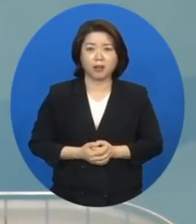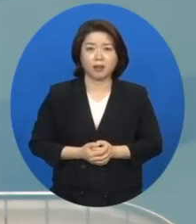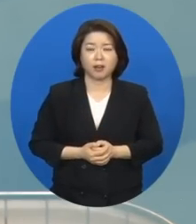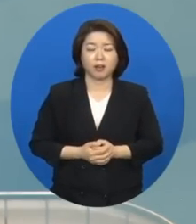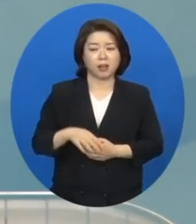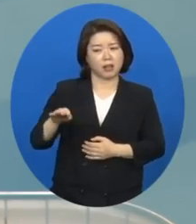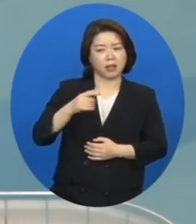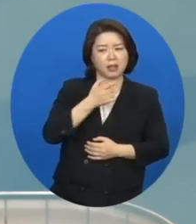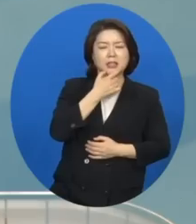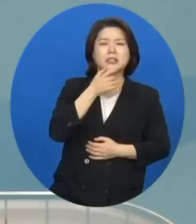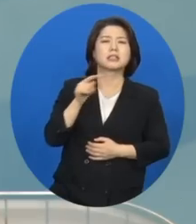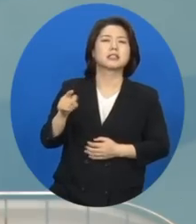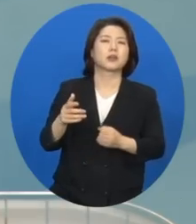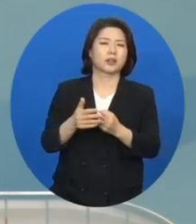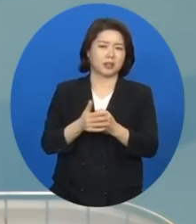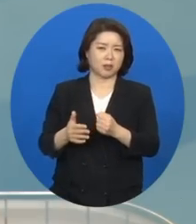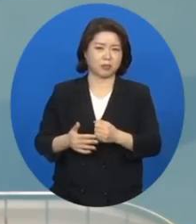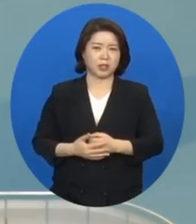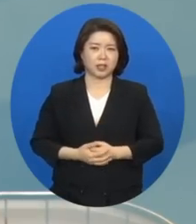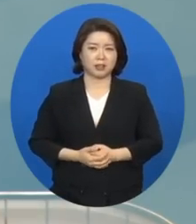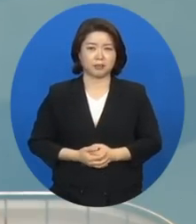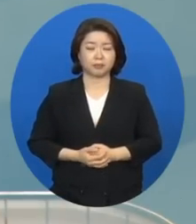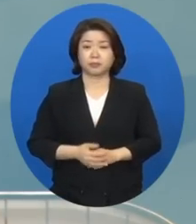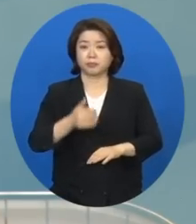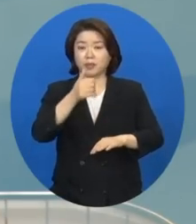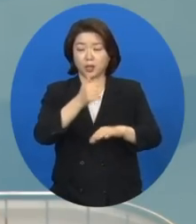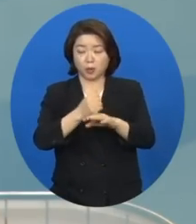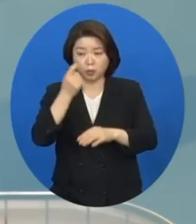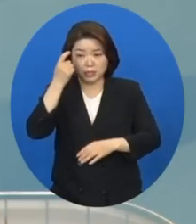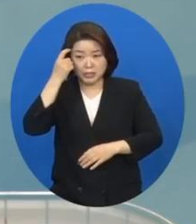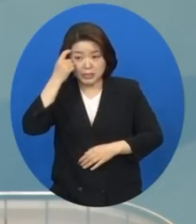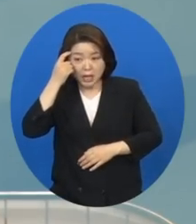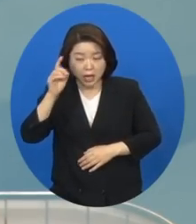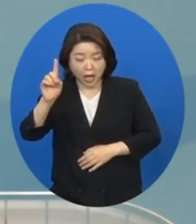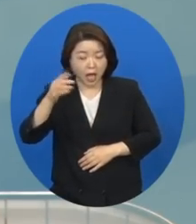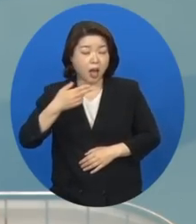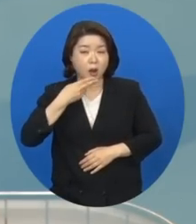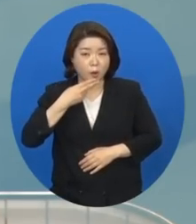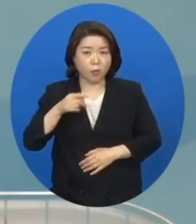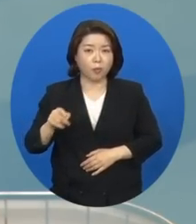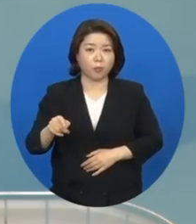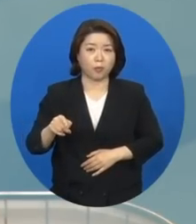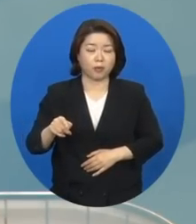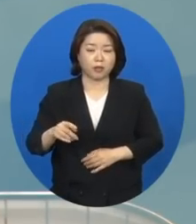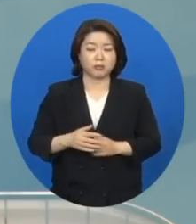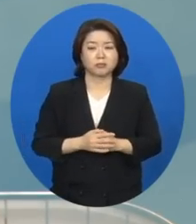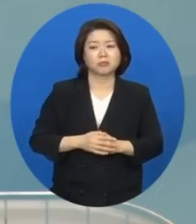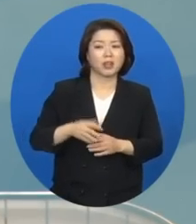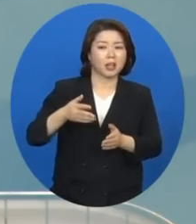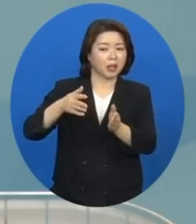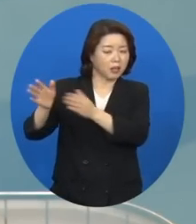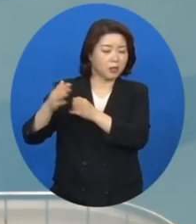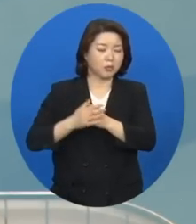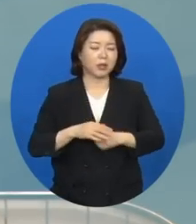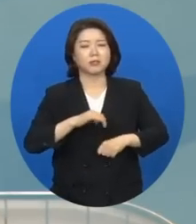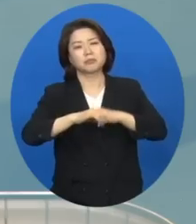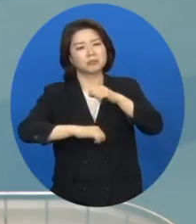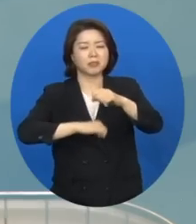하기 싫었기 때문에 그래요. 결국 생각조차 하지 않고 그냥 목회를 했습니다. 그